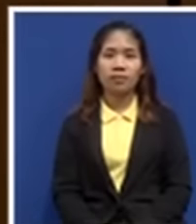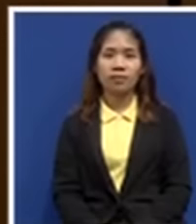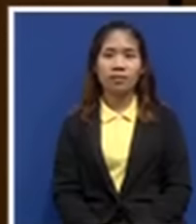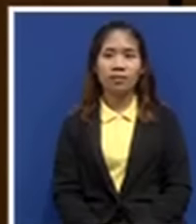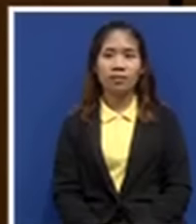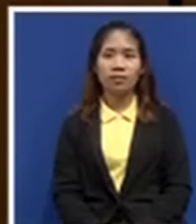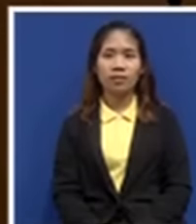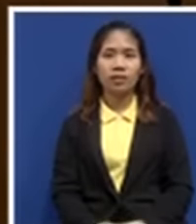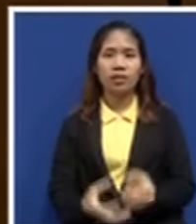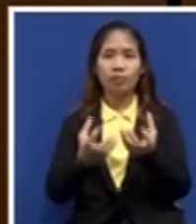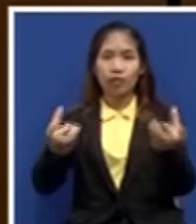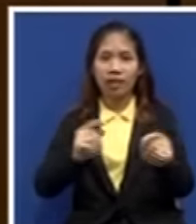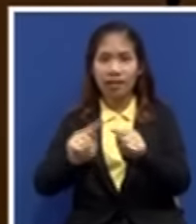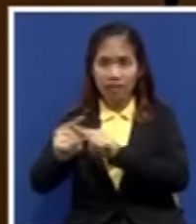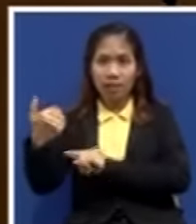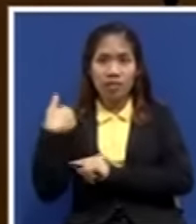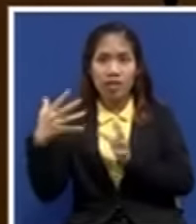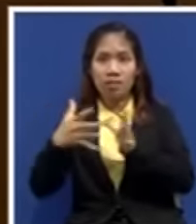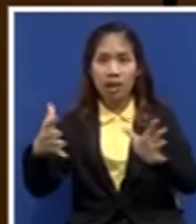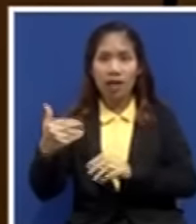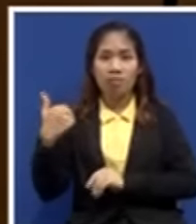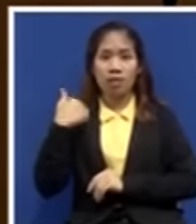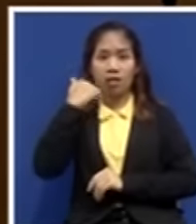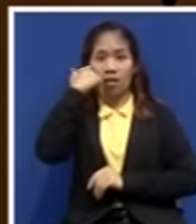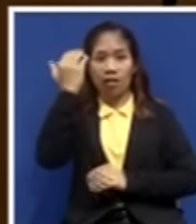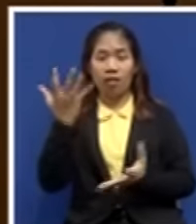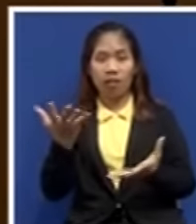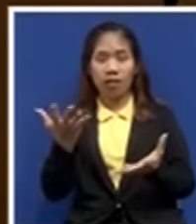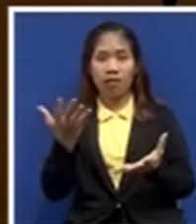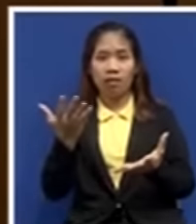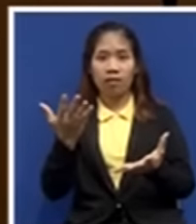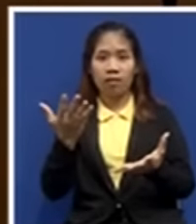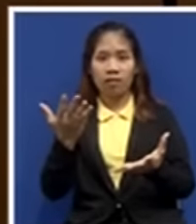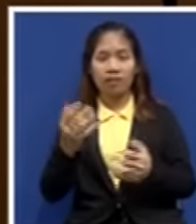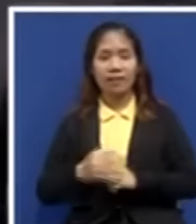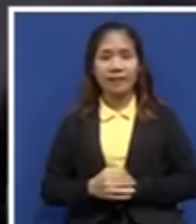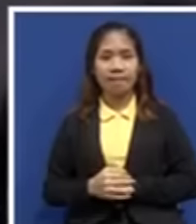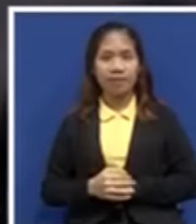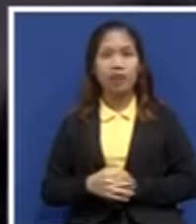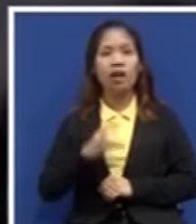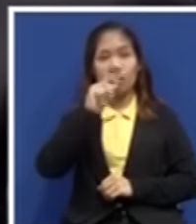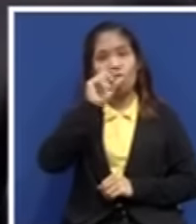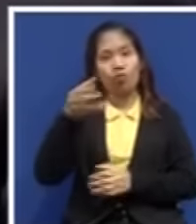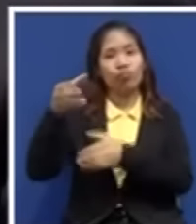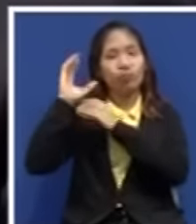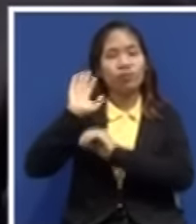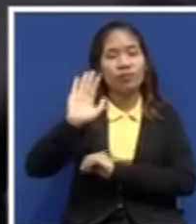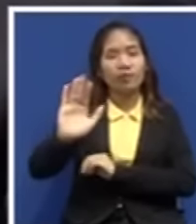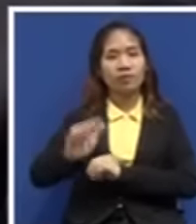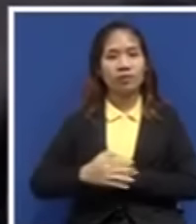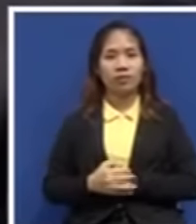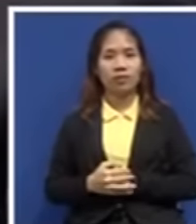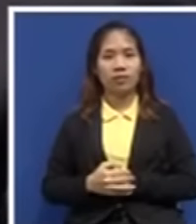ผลงานต่างๆผมมีมากมายผู้ใจหยาบคายอวดอ้างอำนาจนะท่านไปทบทวนของท่านเองขอบคุณครับส